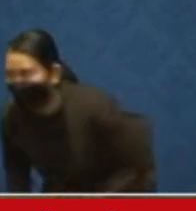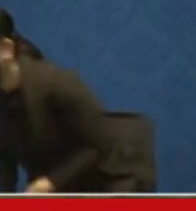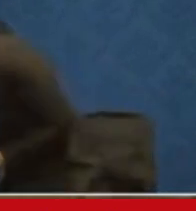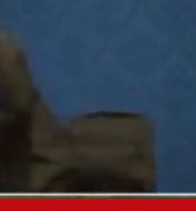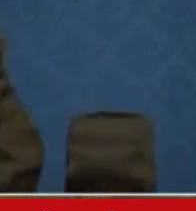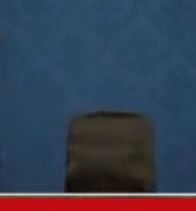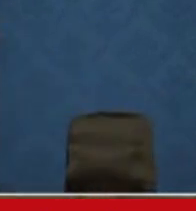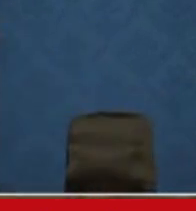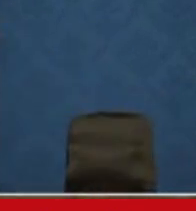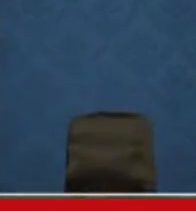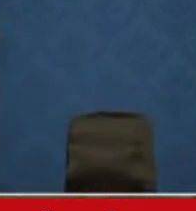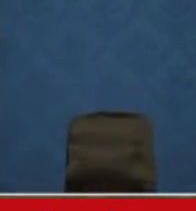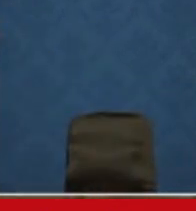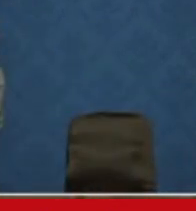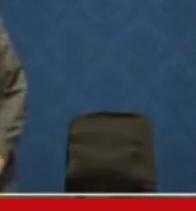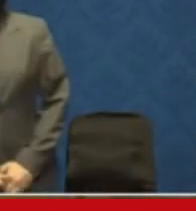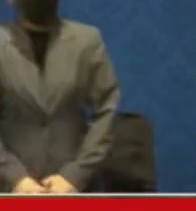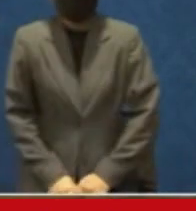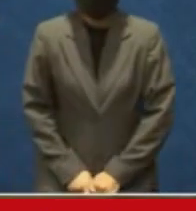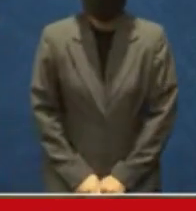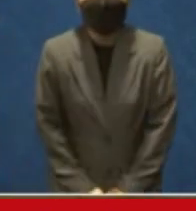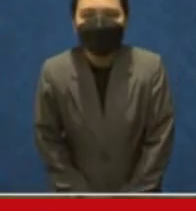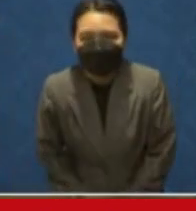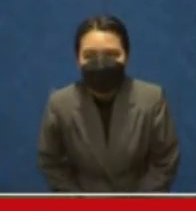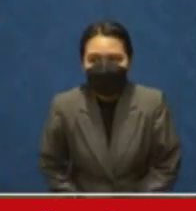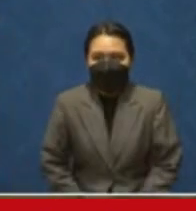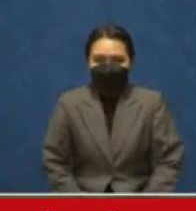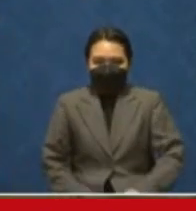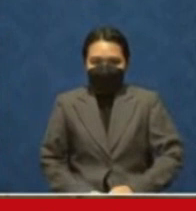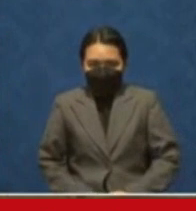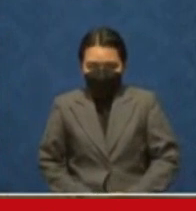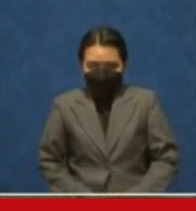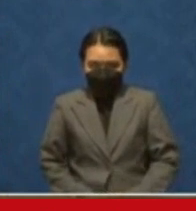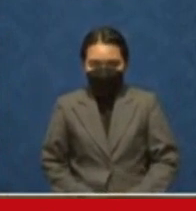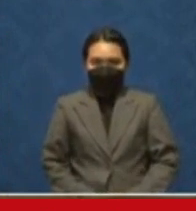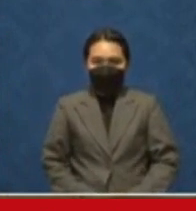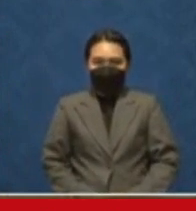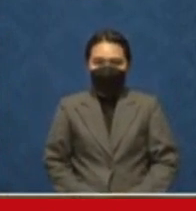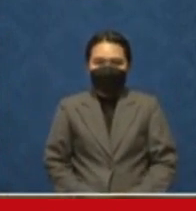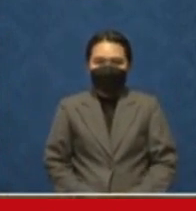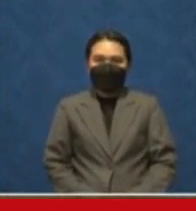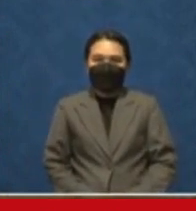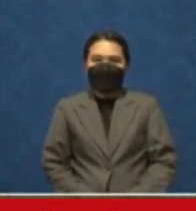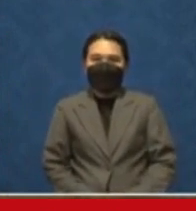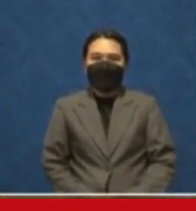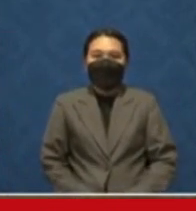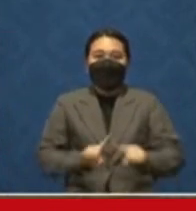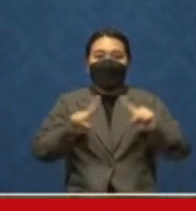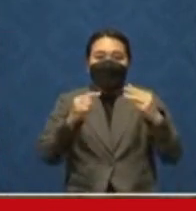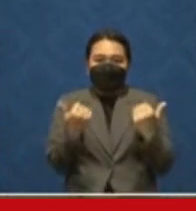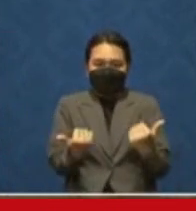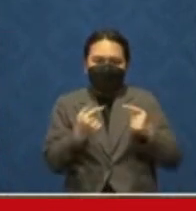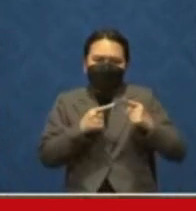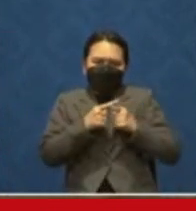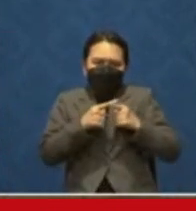ส่งผลเฉพาะเท่านั้นมันไม่ได้บาปจะพอท่านกรรมมันจะมาตกกับประเทศตราบใดที่ท่านยังเป็นนายกอยู่ประเทศ